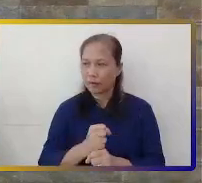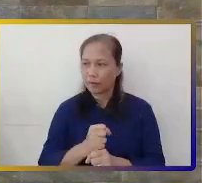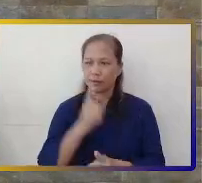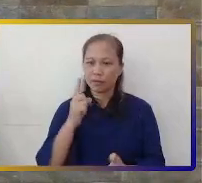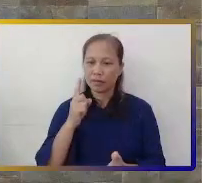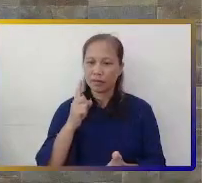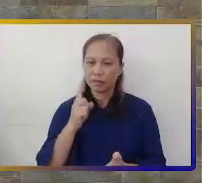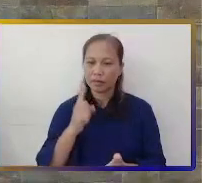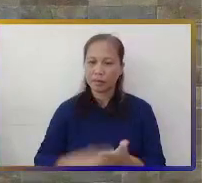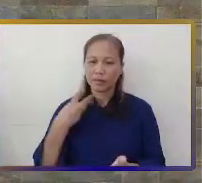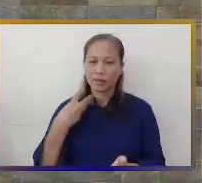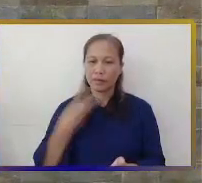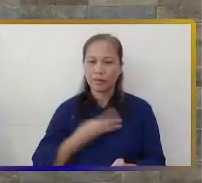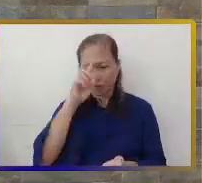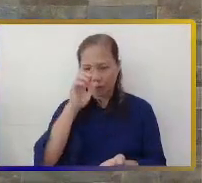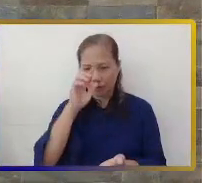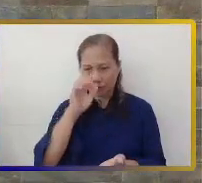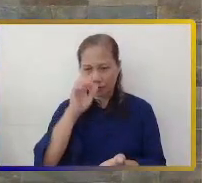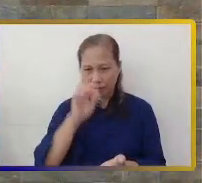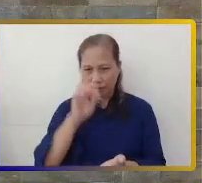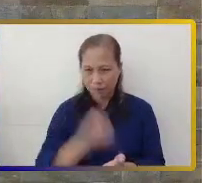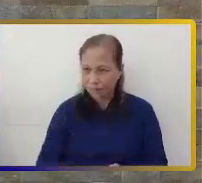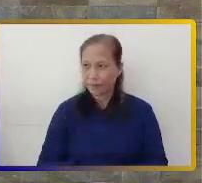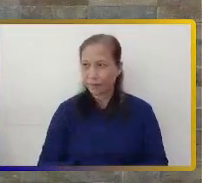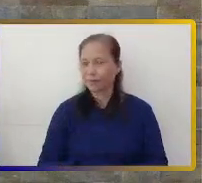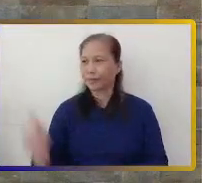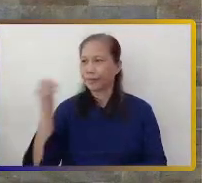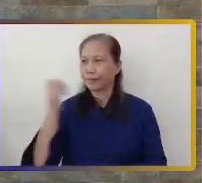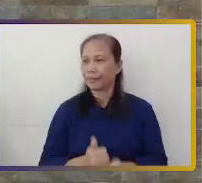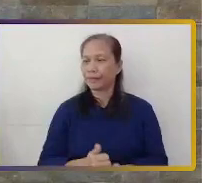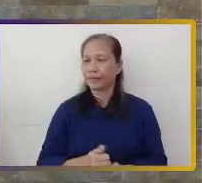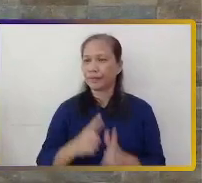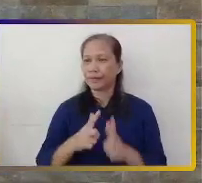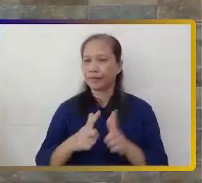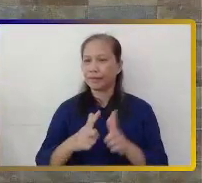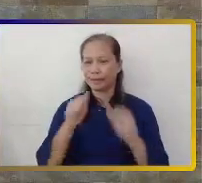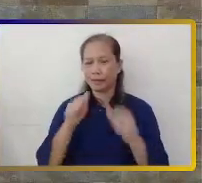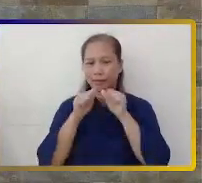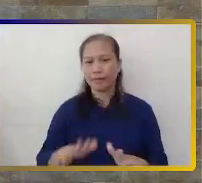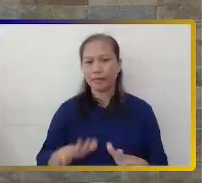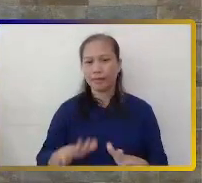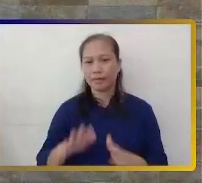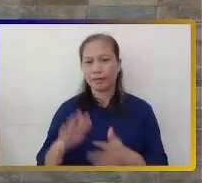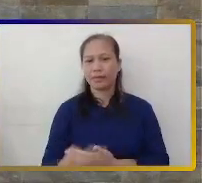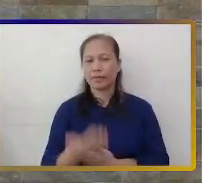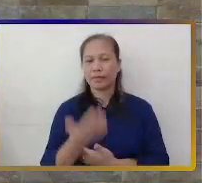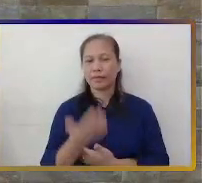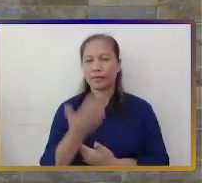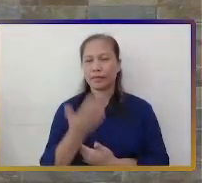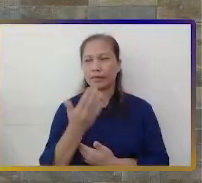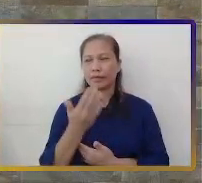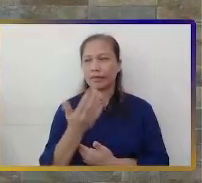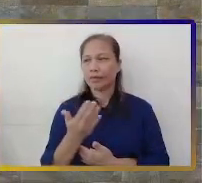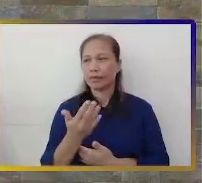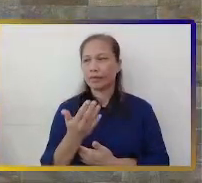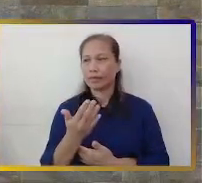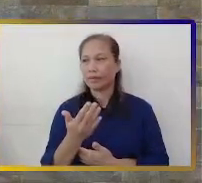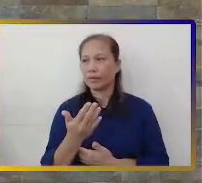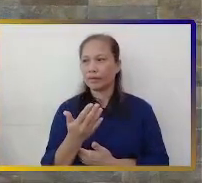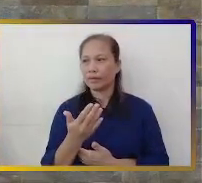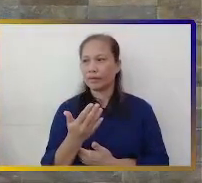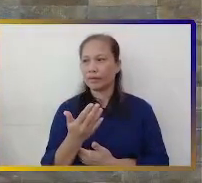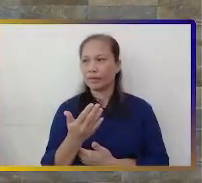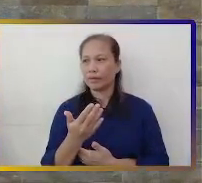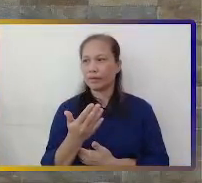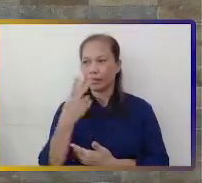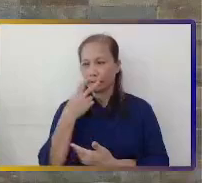nating pananampalataya and it's a great blessing from God that this morning tayo mas umpungan natin ating mga sarili na